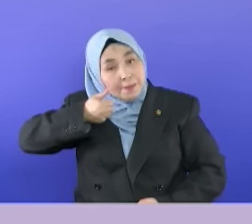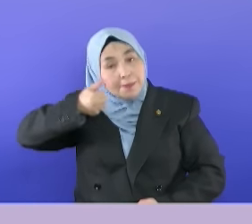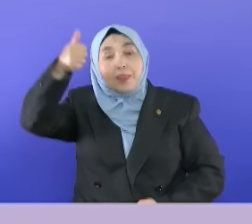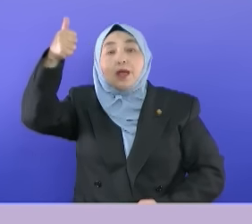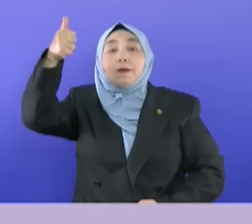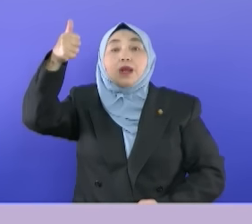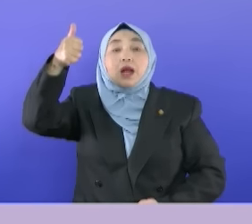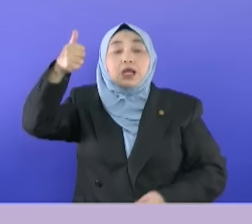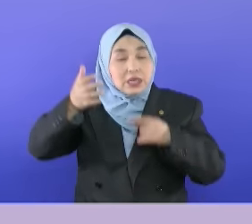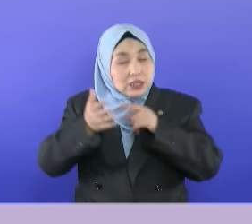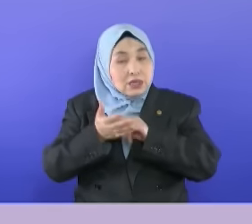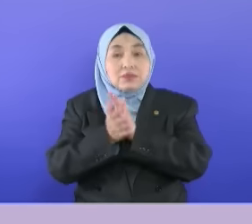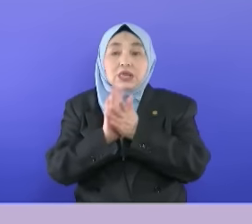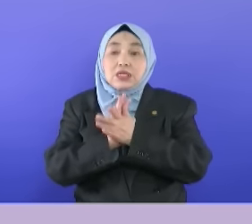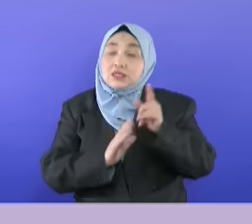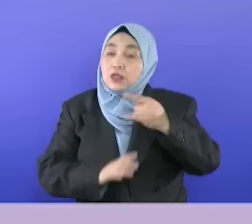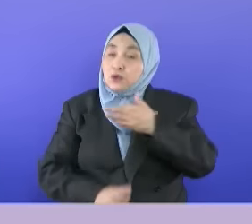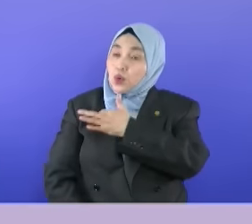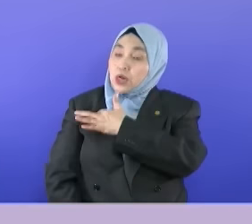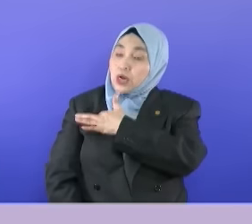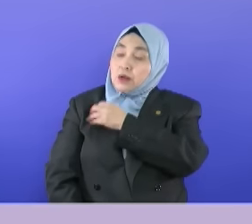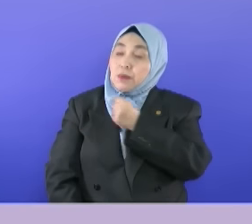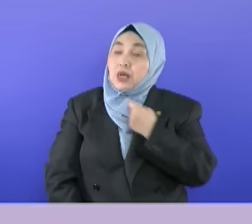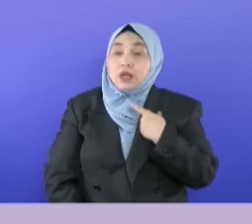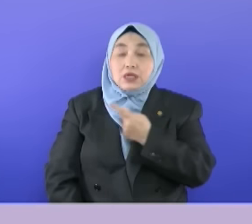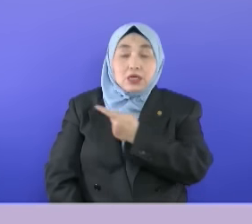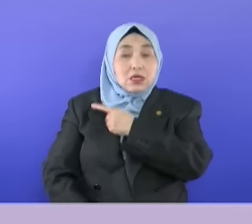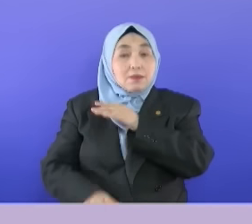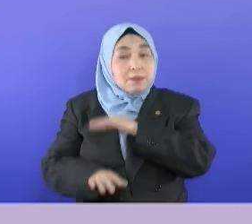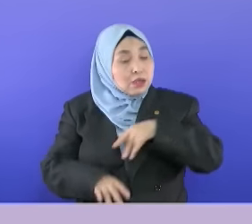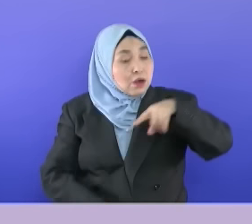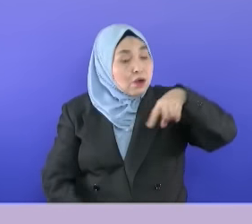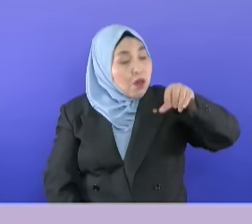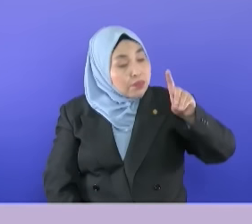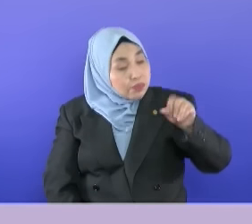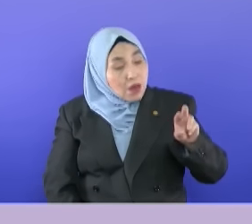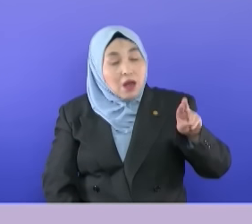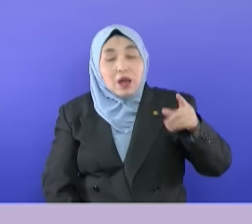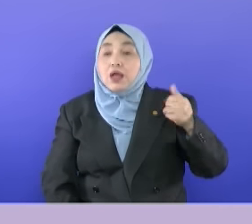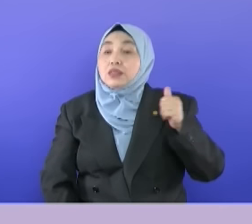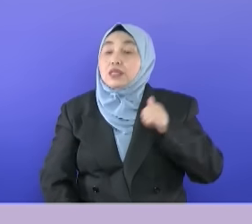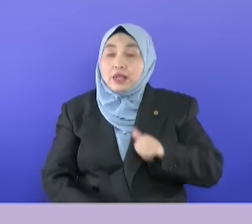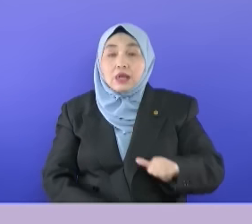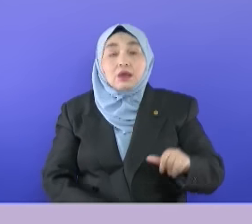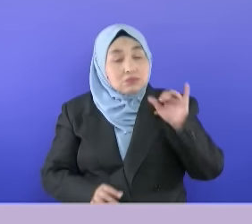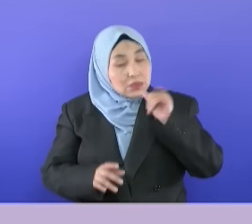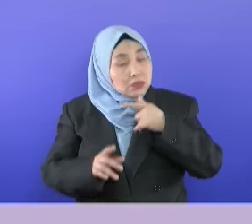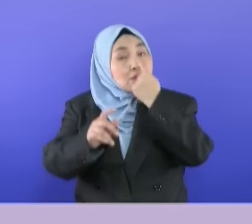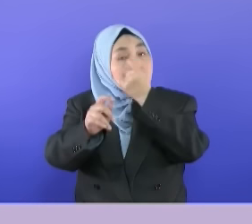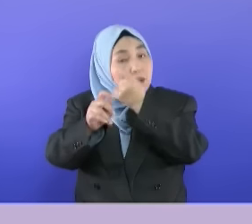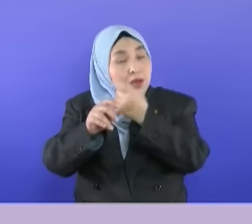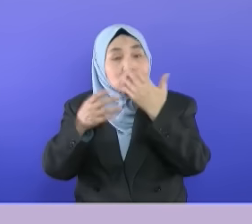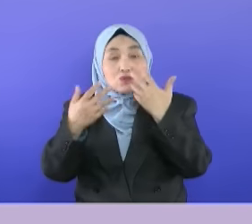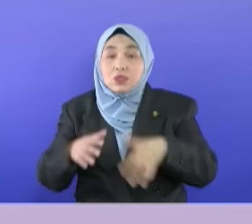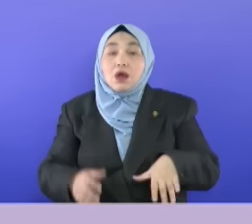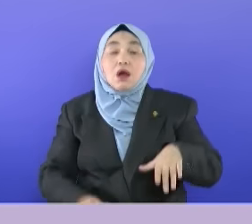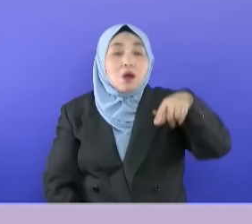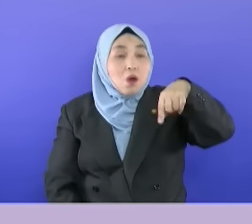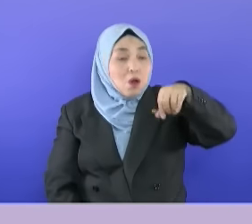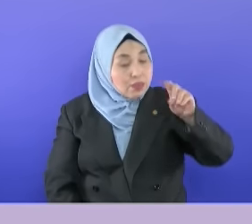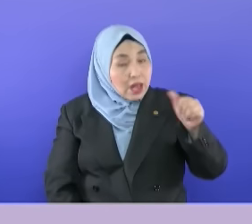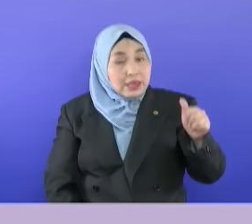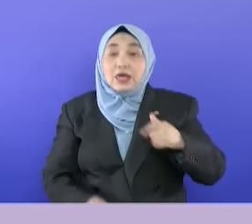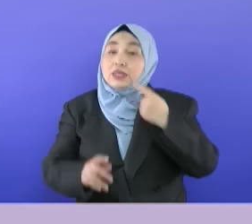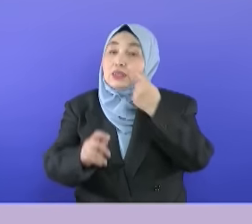yang ini sebagai satu keimanan kita kepada Allah ya Qadar memang Allah telah ditentukan Allah itu adalah